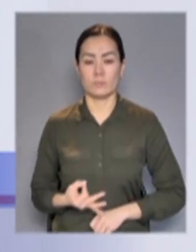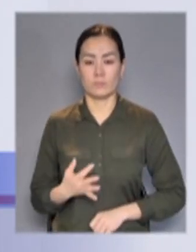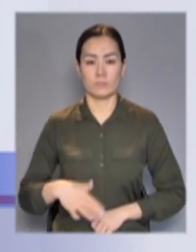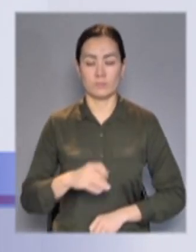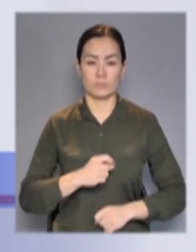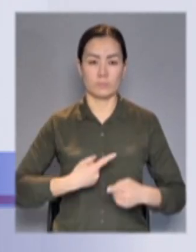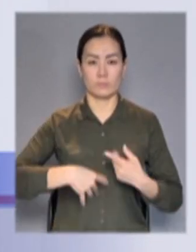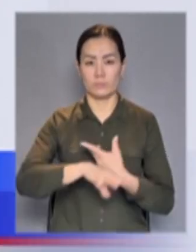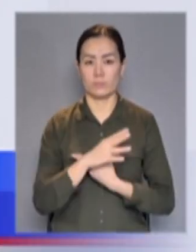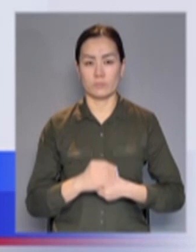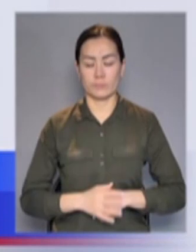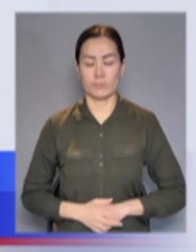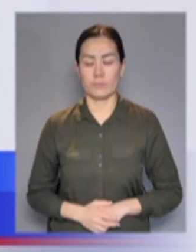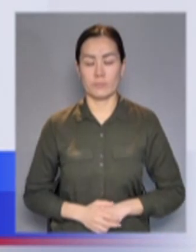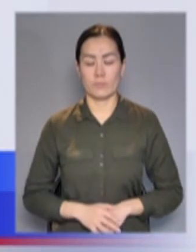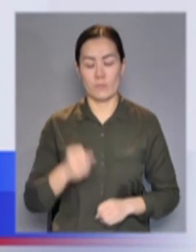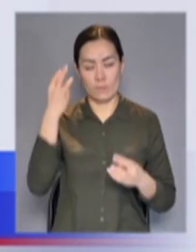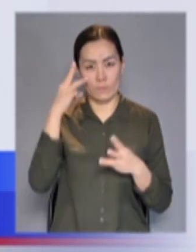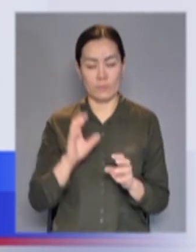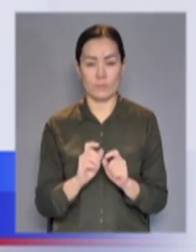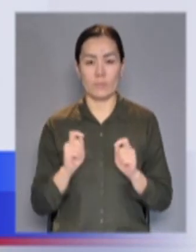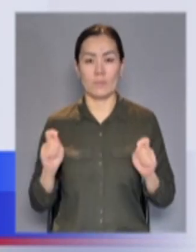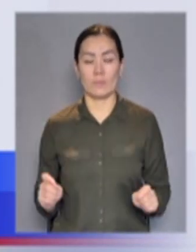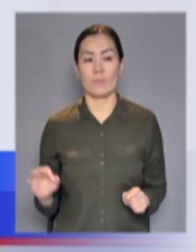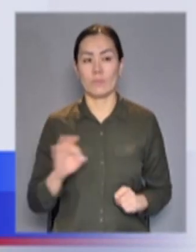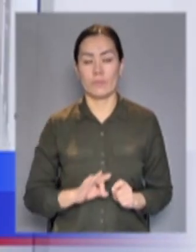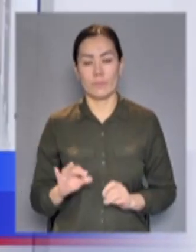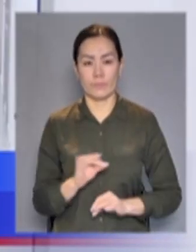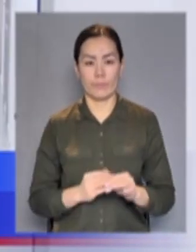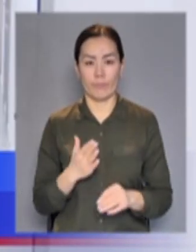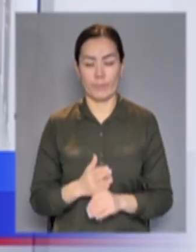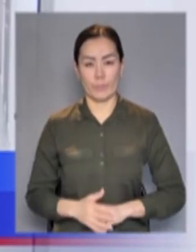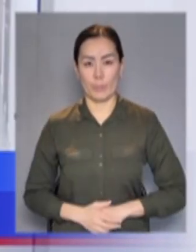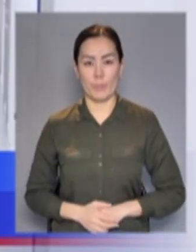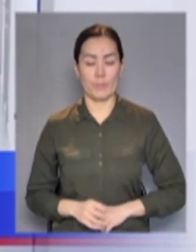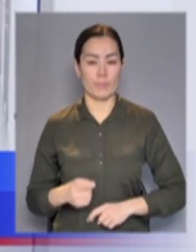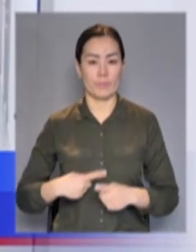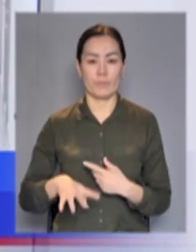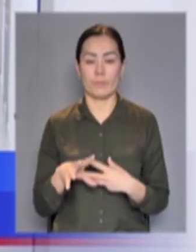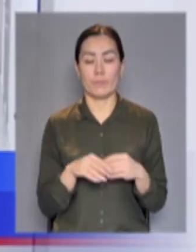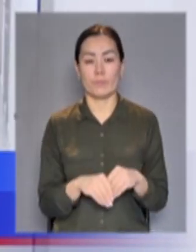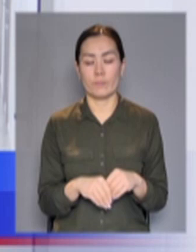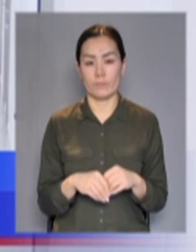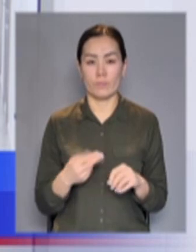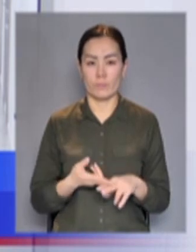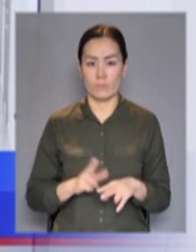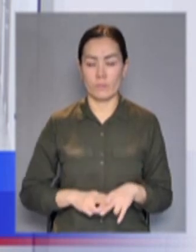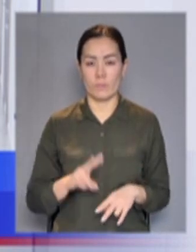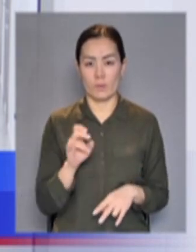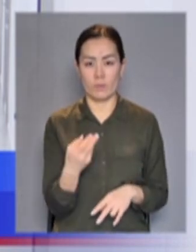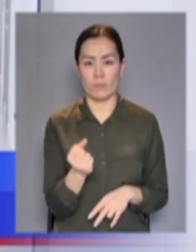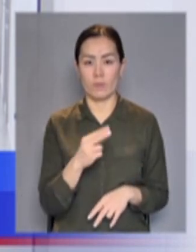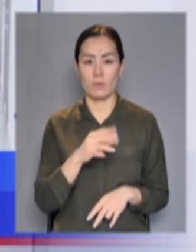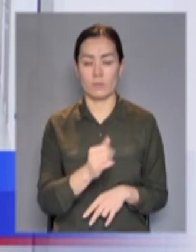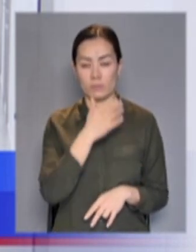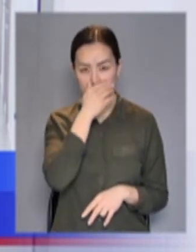көлеміндегі кәсіпкерлеріміздің ұлттық брендтерін шығару жөнінде сөз болды. Кәсіпкерлерімізді біріктіріп, осындай бір ұлттық